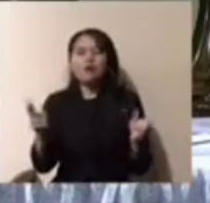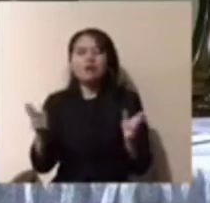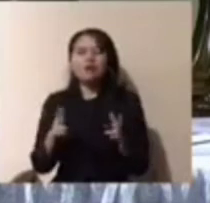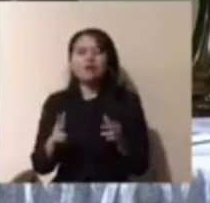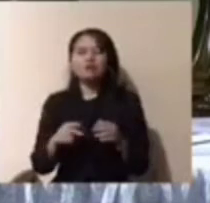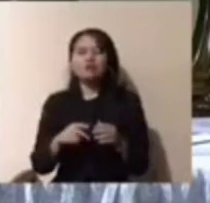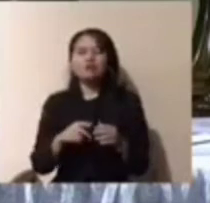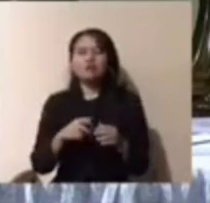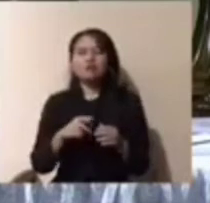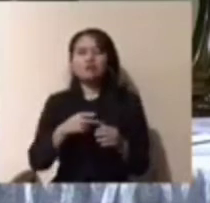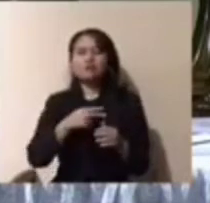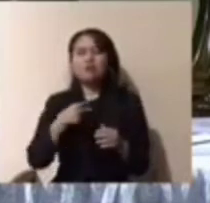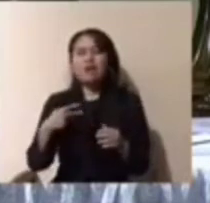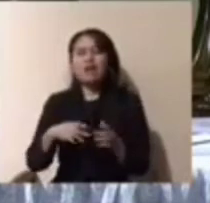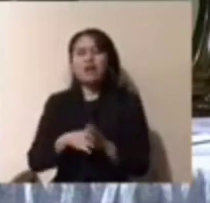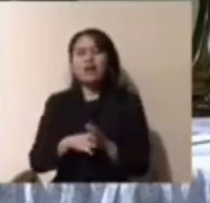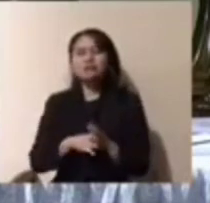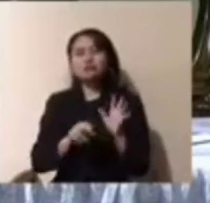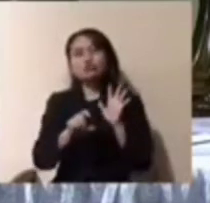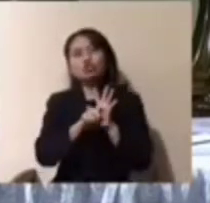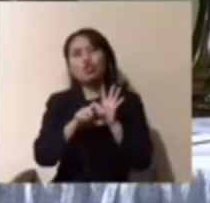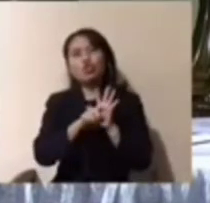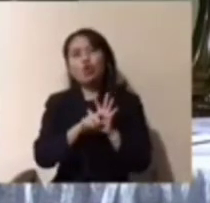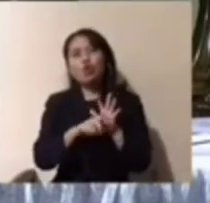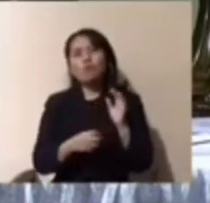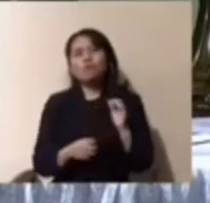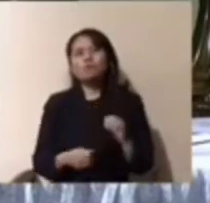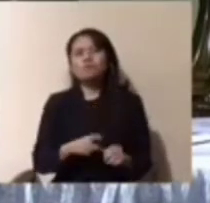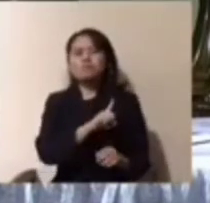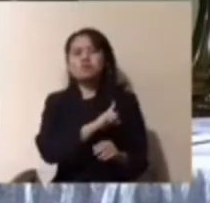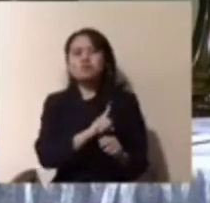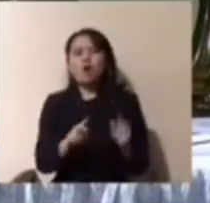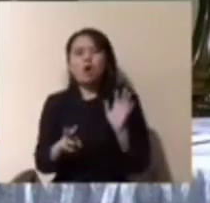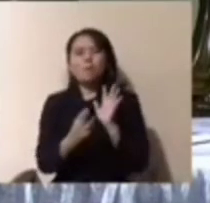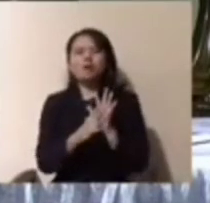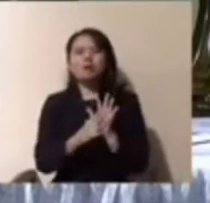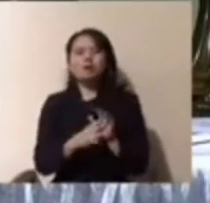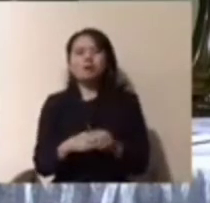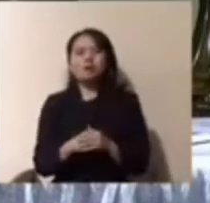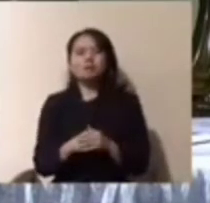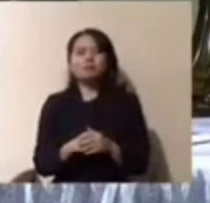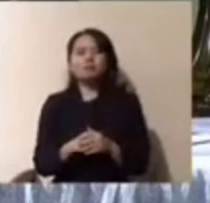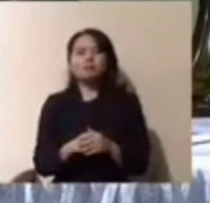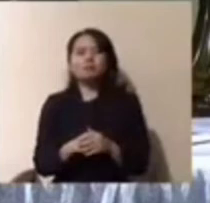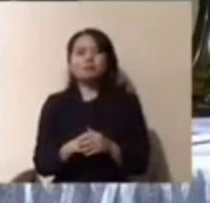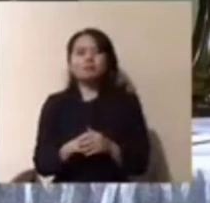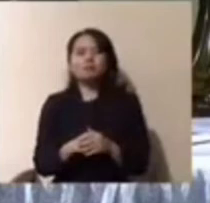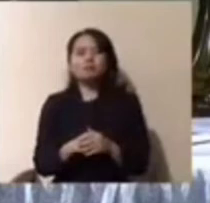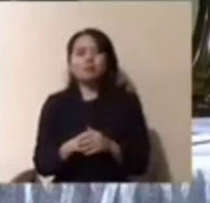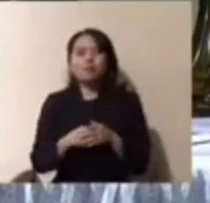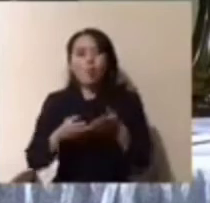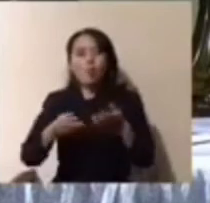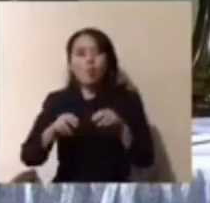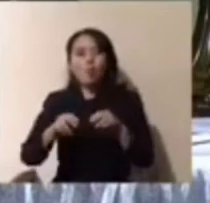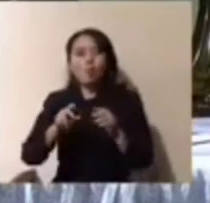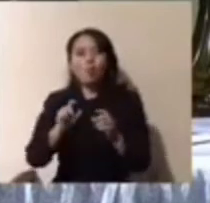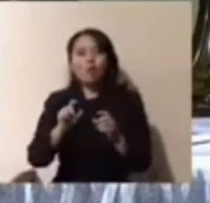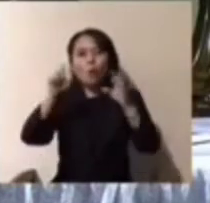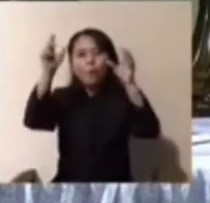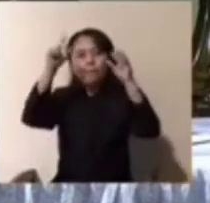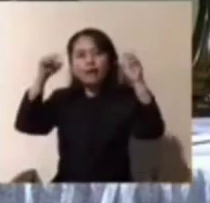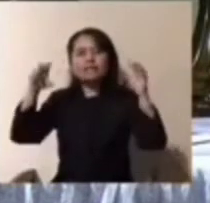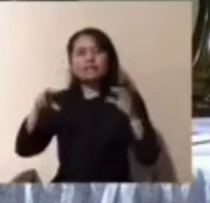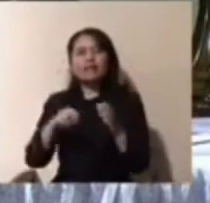Yesus sebagai model pribadi yang bermartabat juga ditampilkan pada upacara pembasuhan kaki